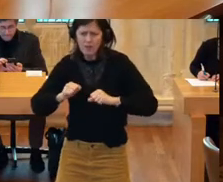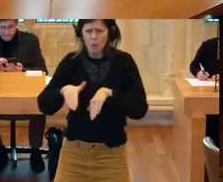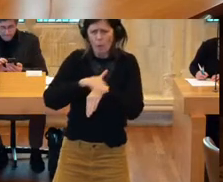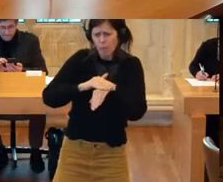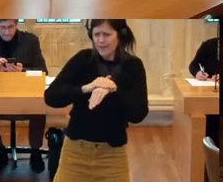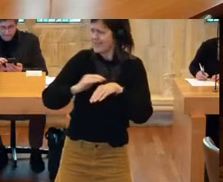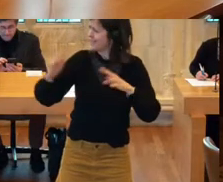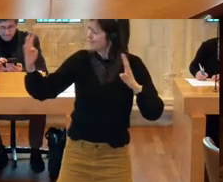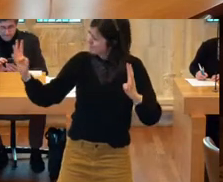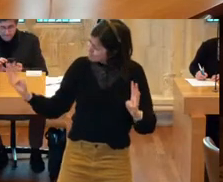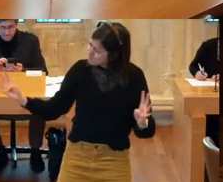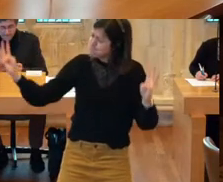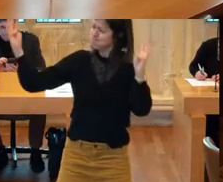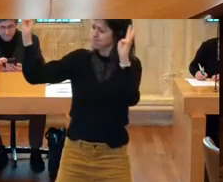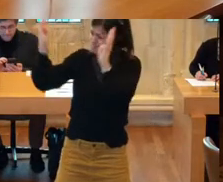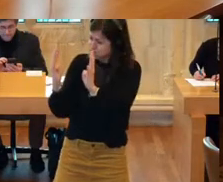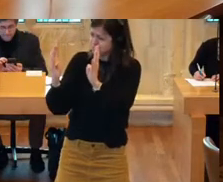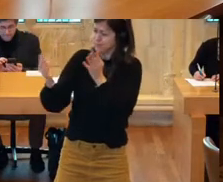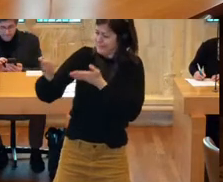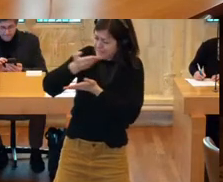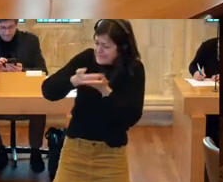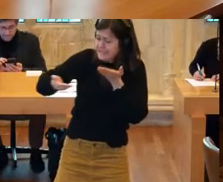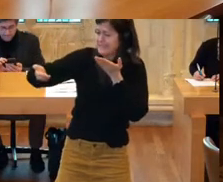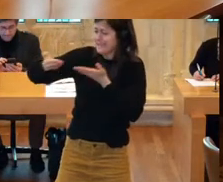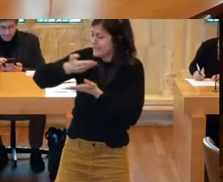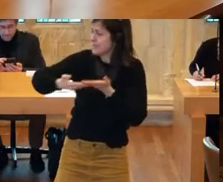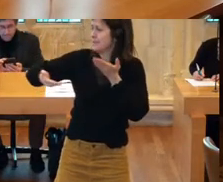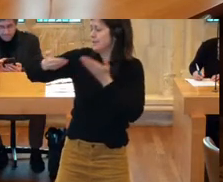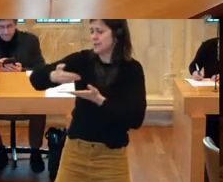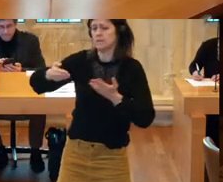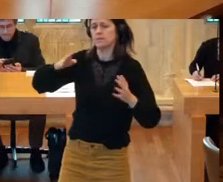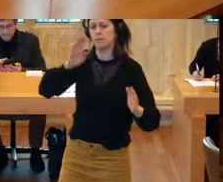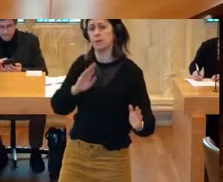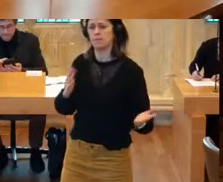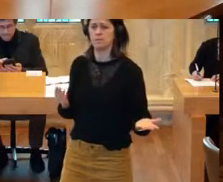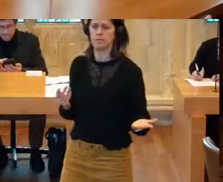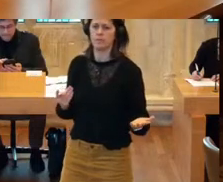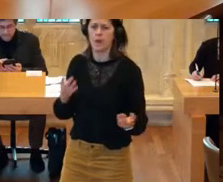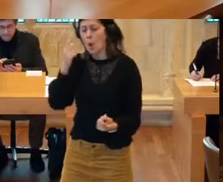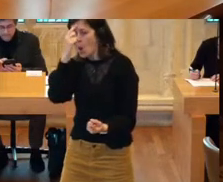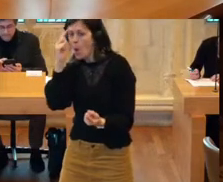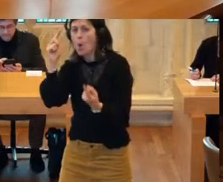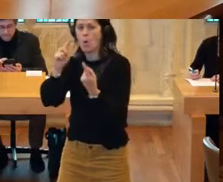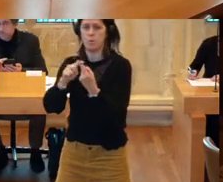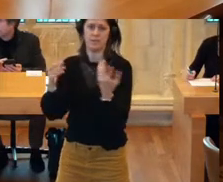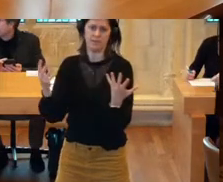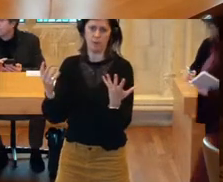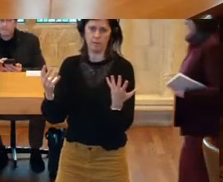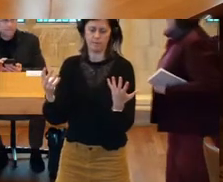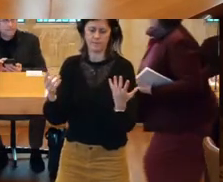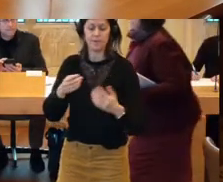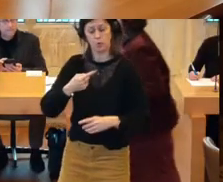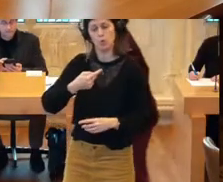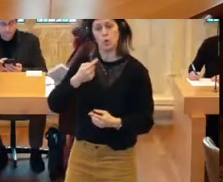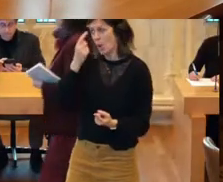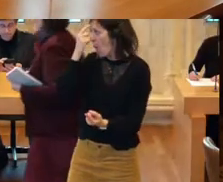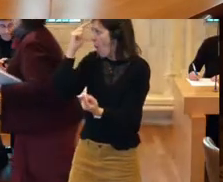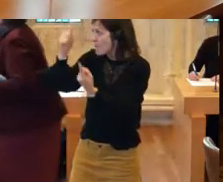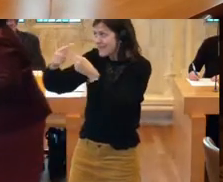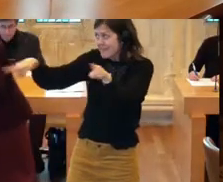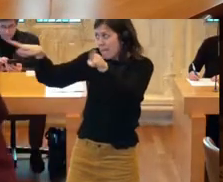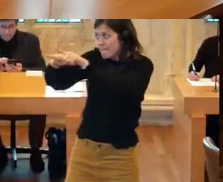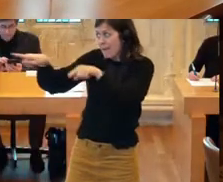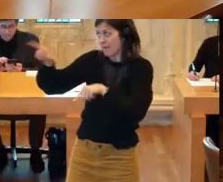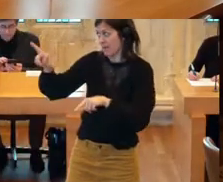concernés une grande concertation publique. Celle-ci aurait pour but de répondre à notre objectif commun